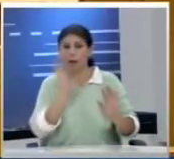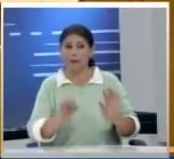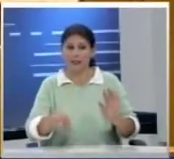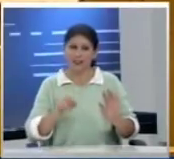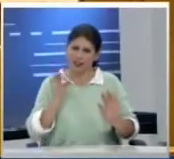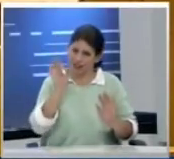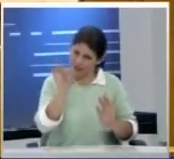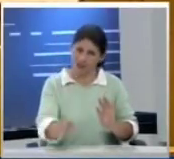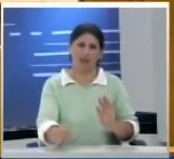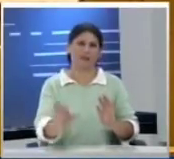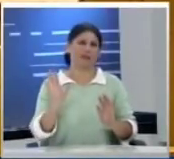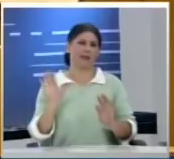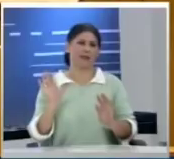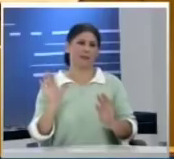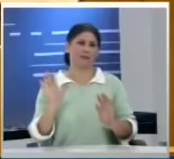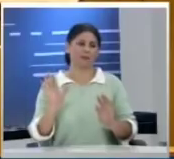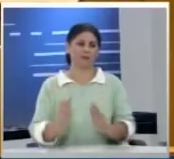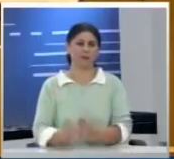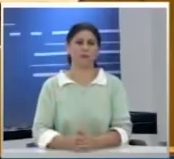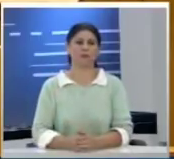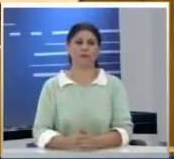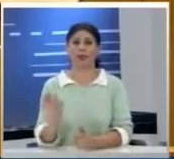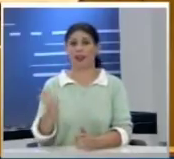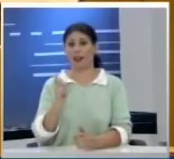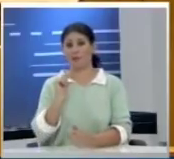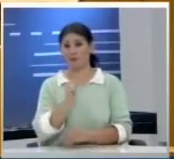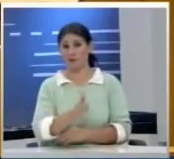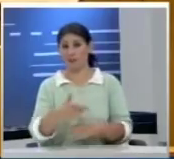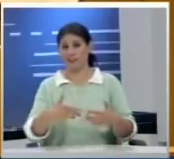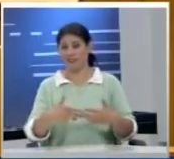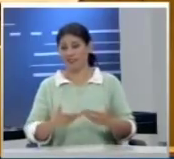θα οδηγηθείτε, εκτός αν αυτογελιοποιηθείτε νωρίς,